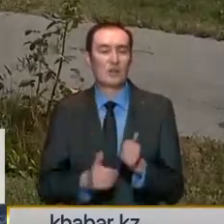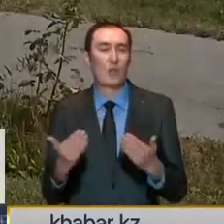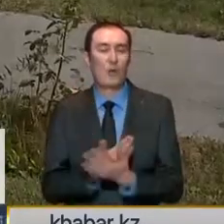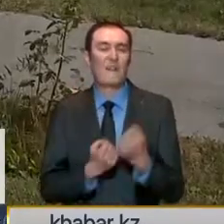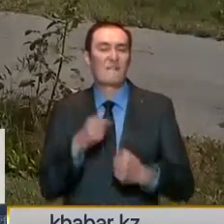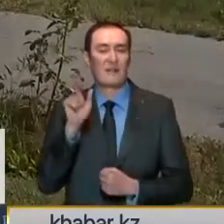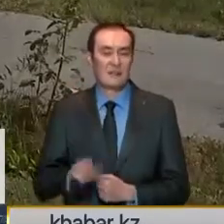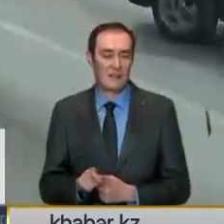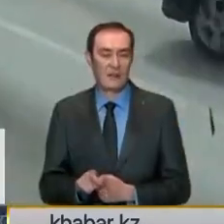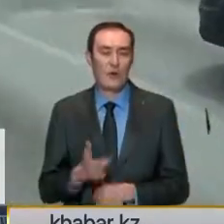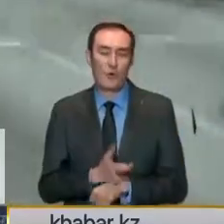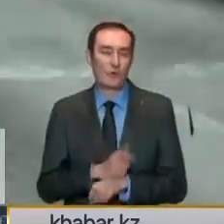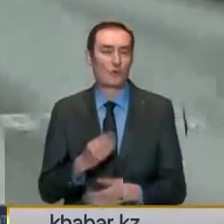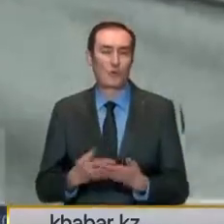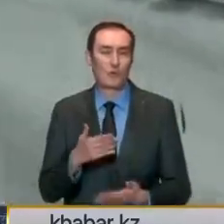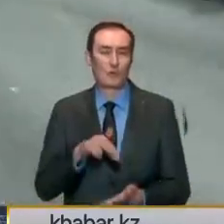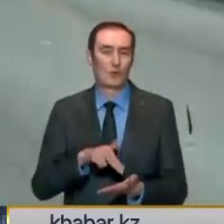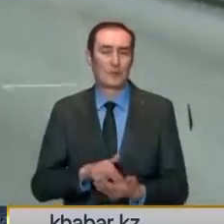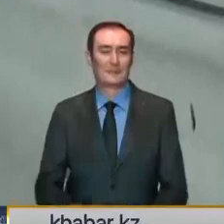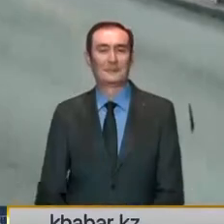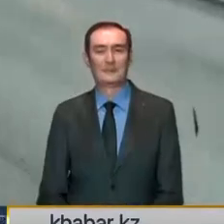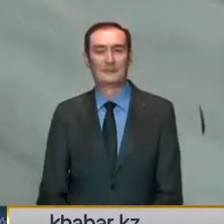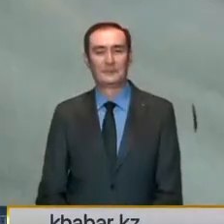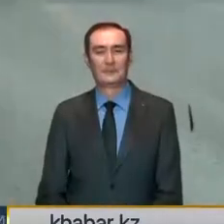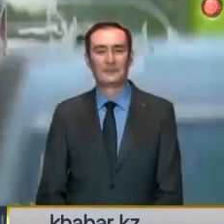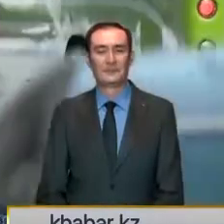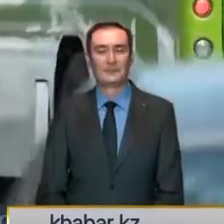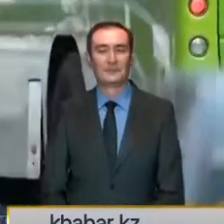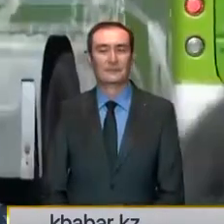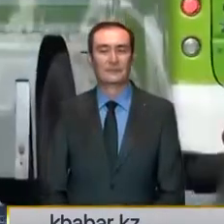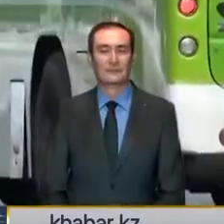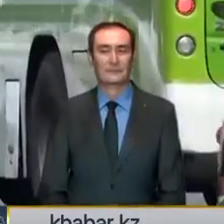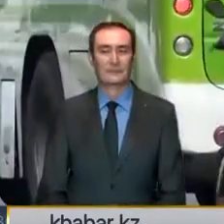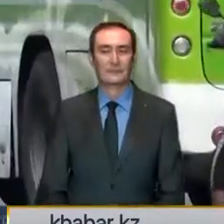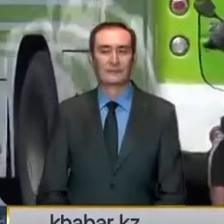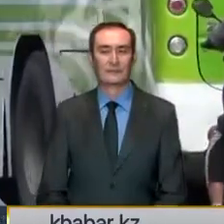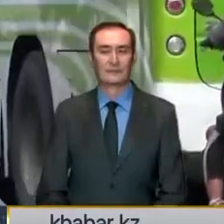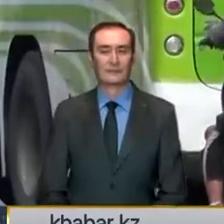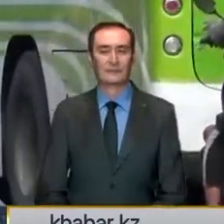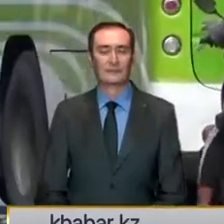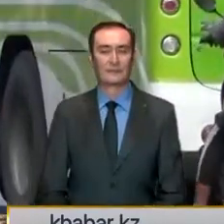новый водитель на вес золота. Катерина Попкова, Нурмахан Бекмуратов, Самат Нагашбекулы, Шымкент, Хабар.